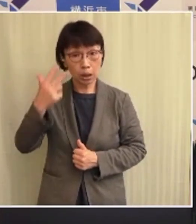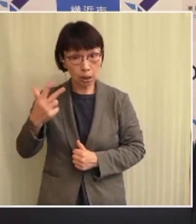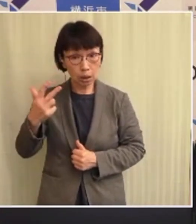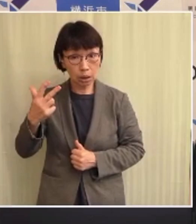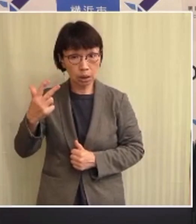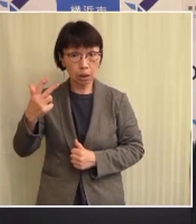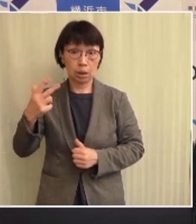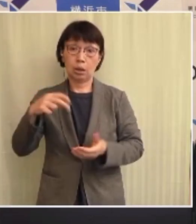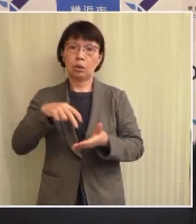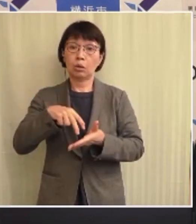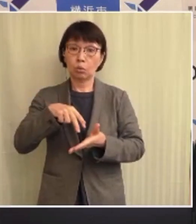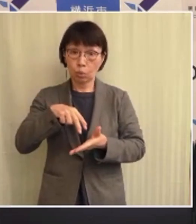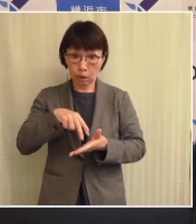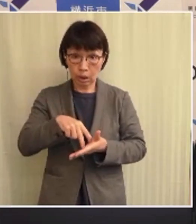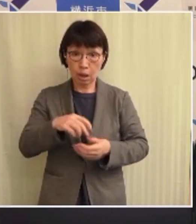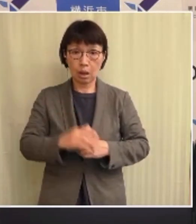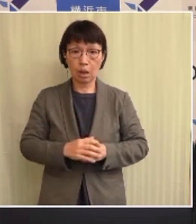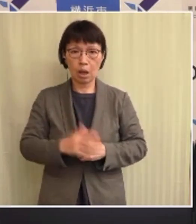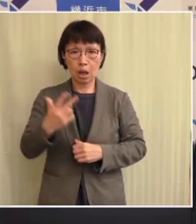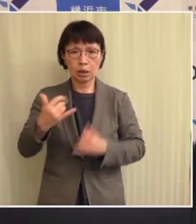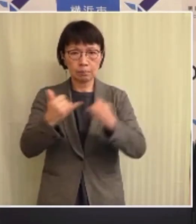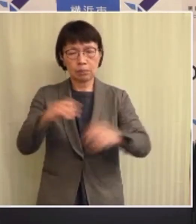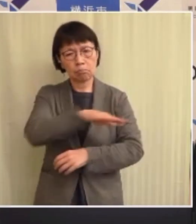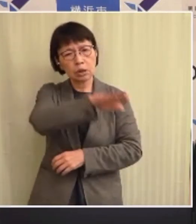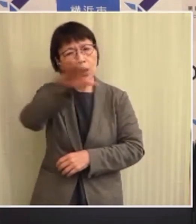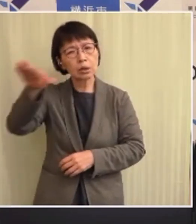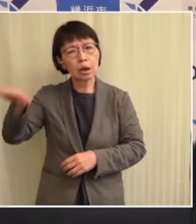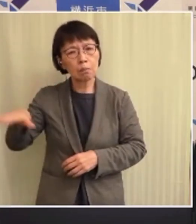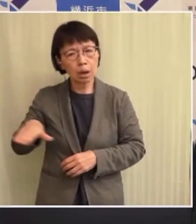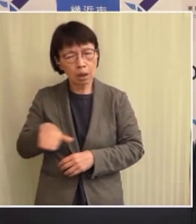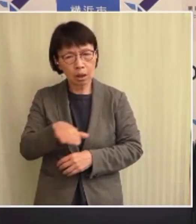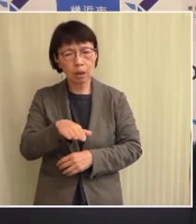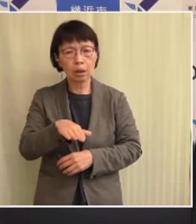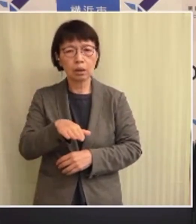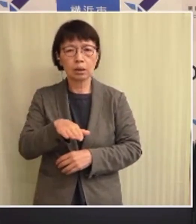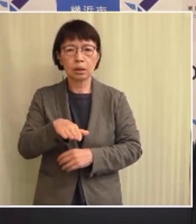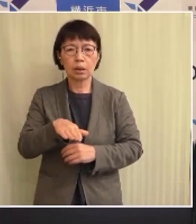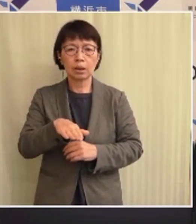として、市民の皆様に、